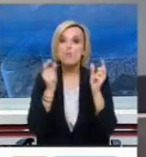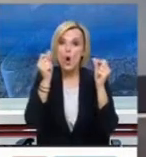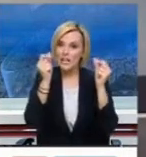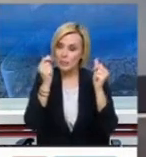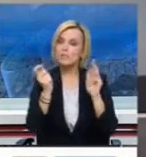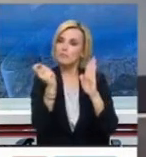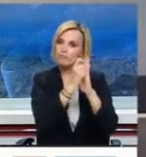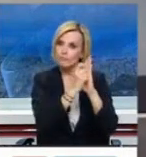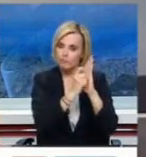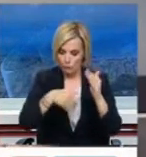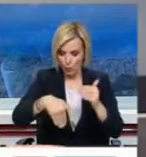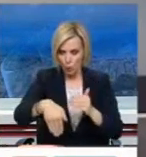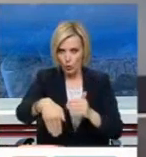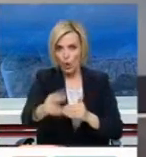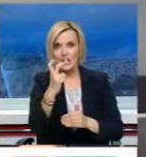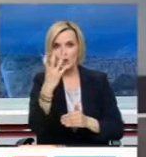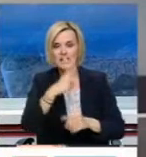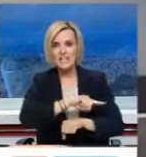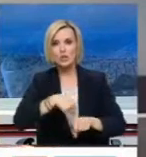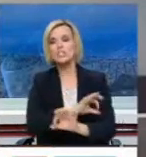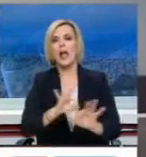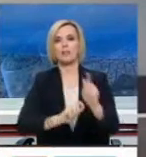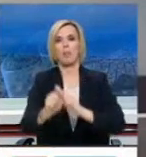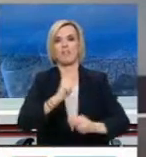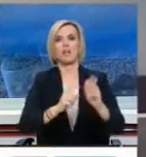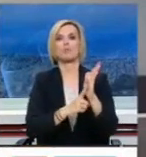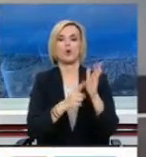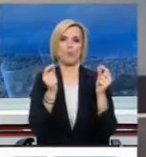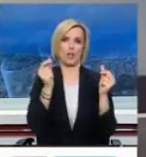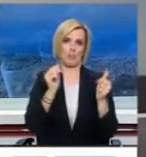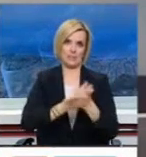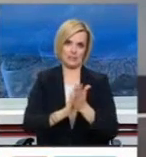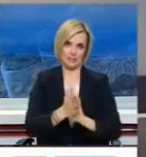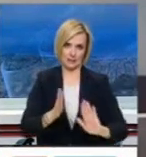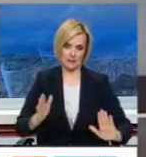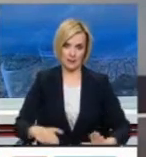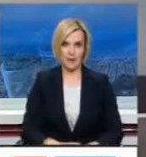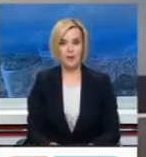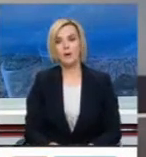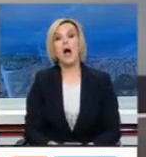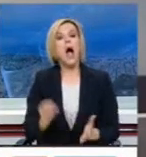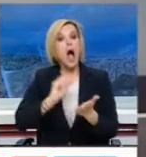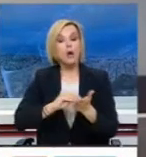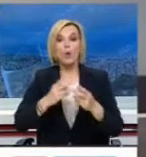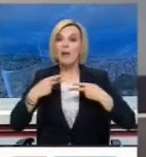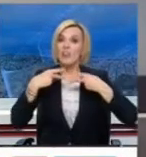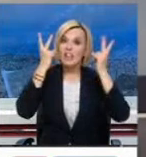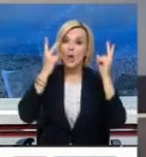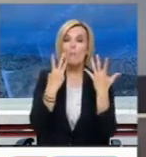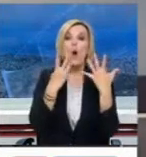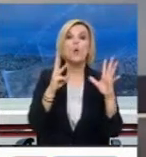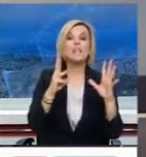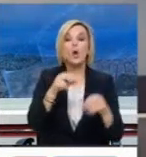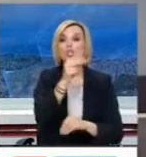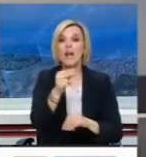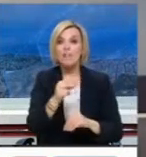κανονιστικά εντός των επόμενων 24 ετών. Δικαιούχοι των 800 ευρώ και οι